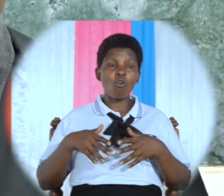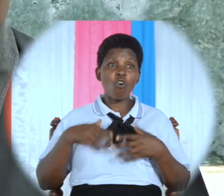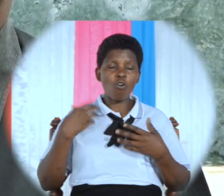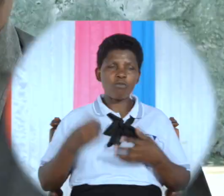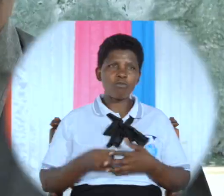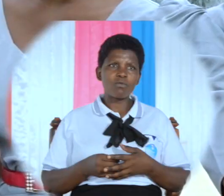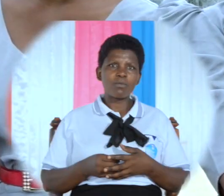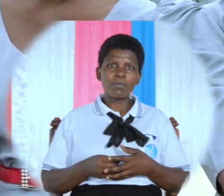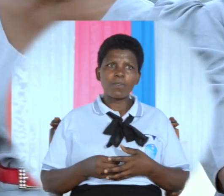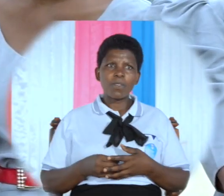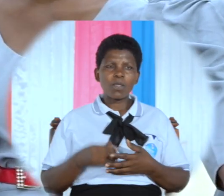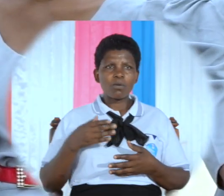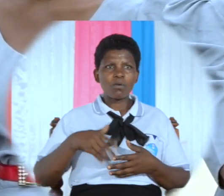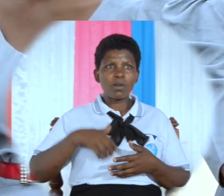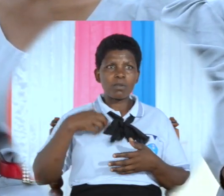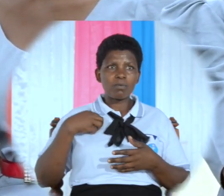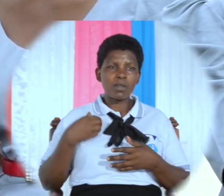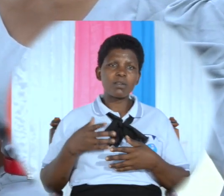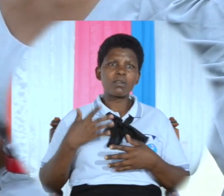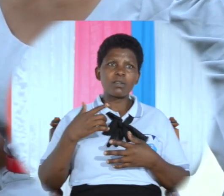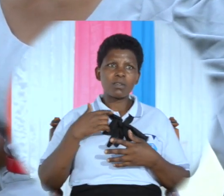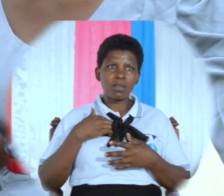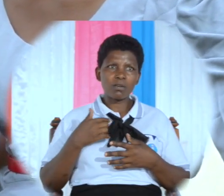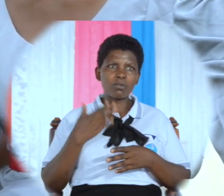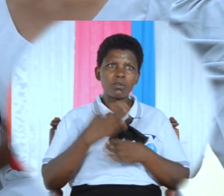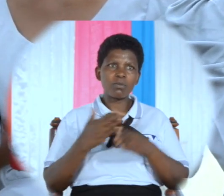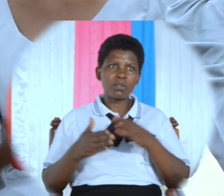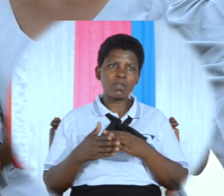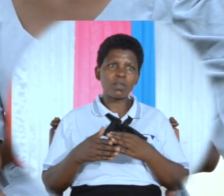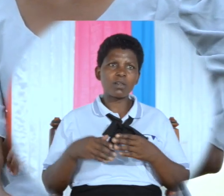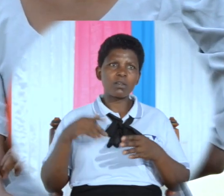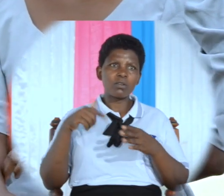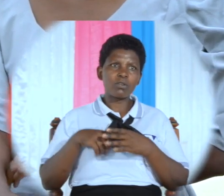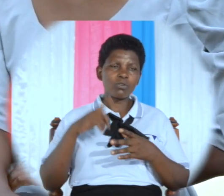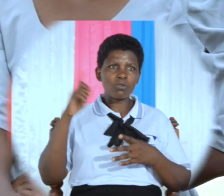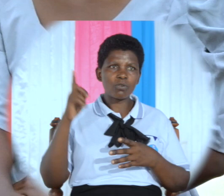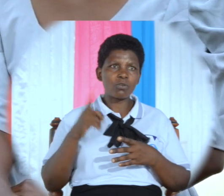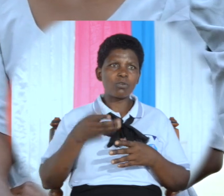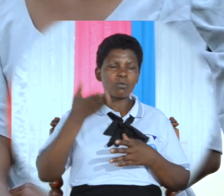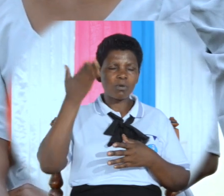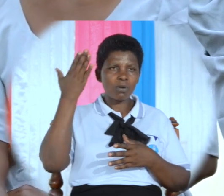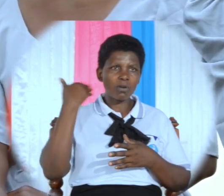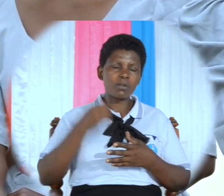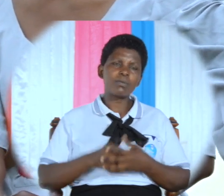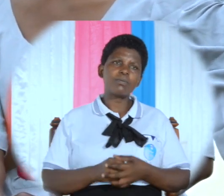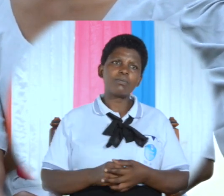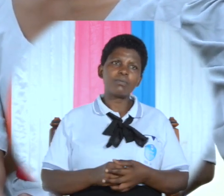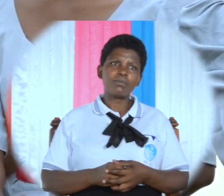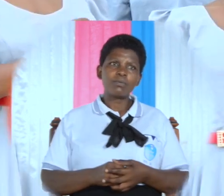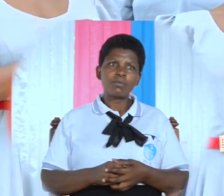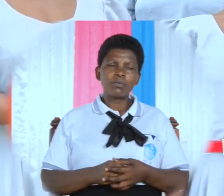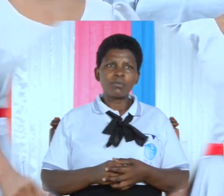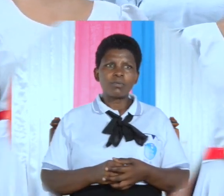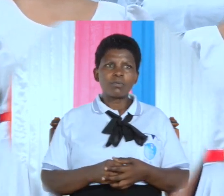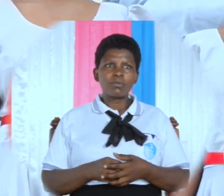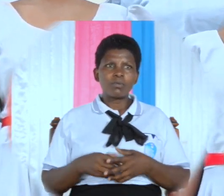wokovu Na imani yangu nimeijenga juu ya mwamba, mwamba ule wakale.